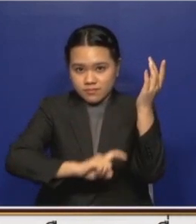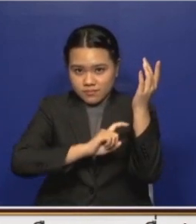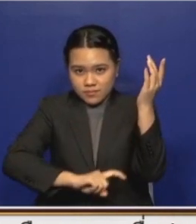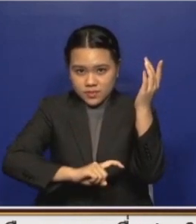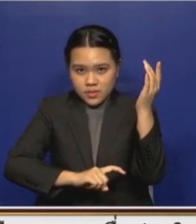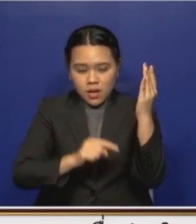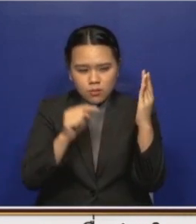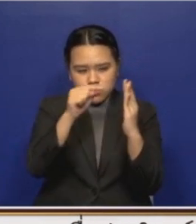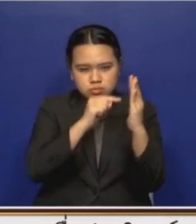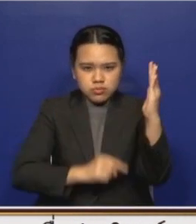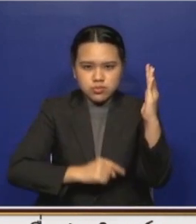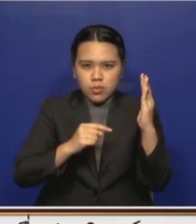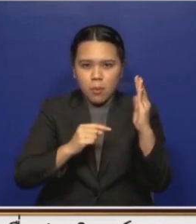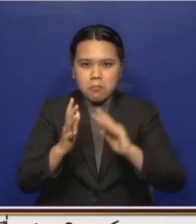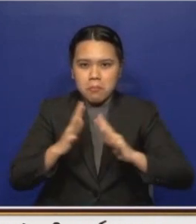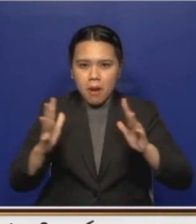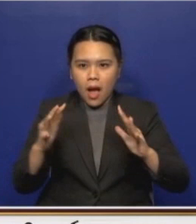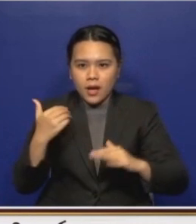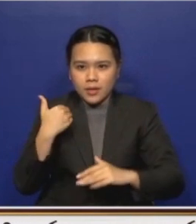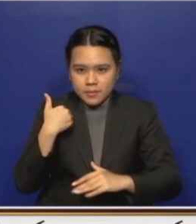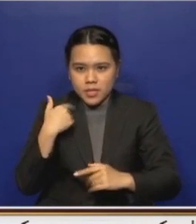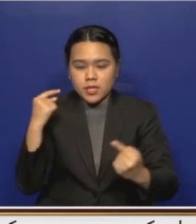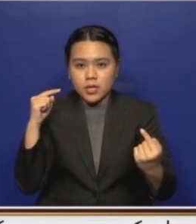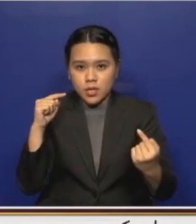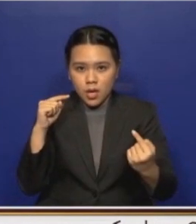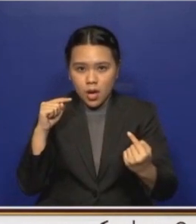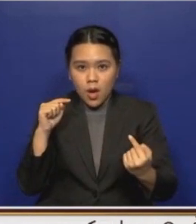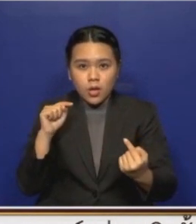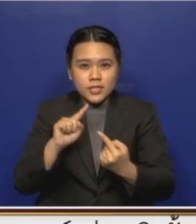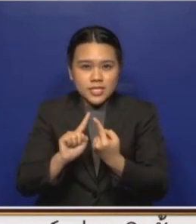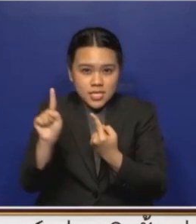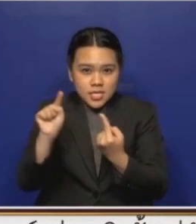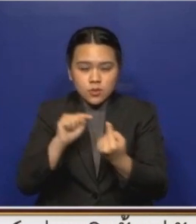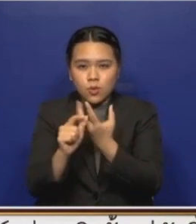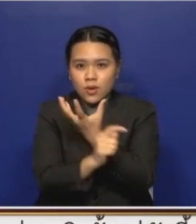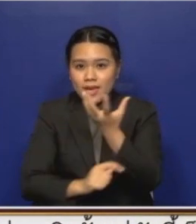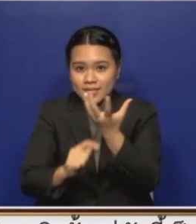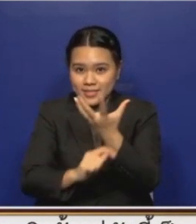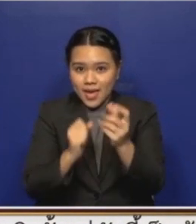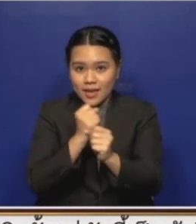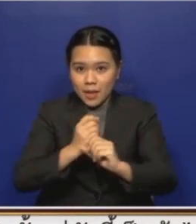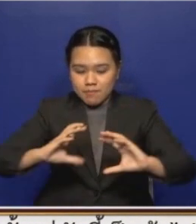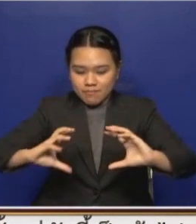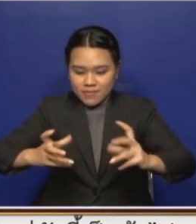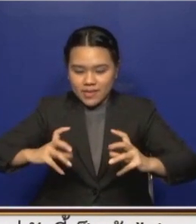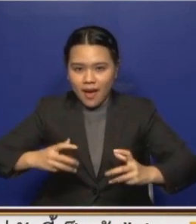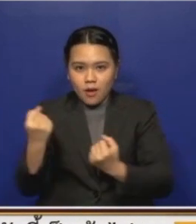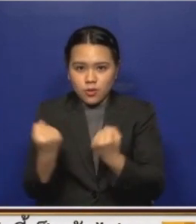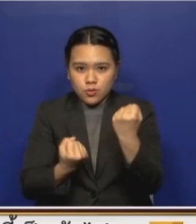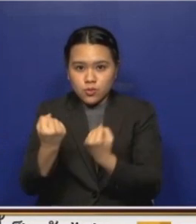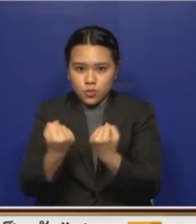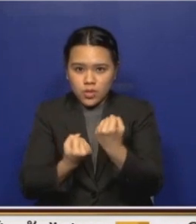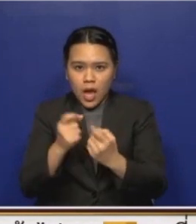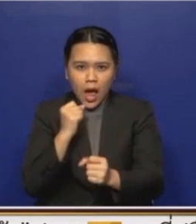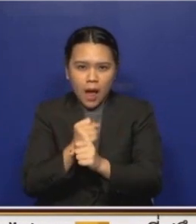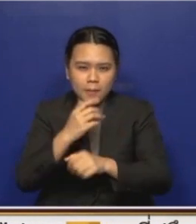เรืองที่สุดในอุตสาหกรรมการผลิตรถยนต์และยางรถยนต์ฮะเราเข้าไปขายในตลาดอเมริกาซึ่งเป็นตลาดใหญ่ที่สุด